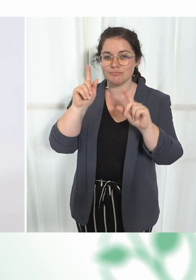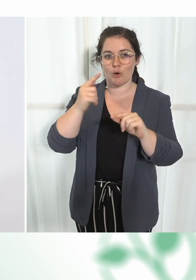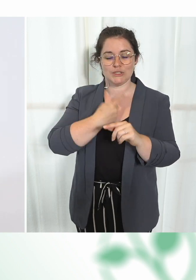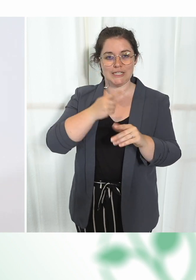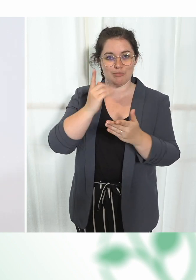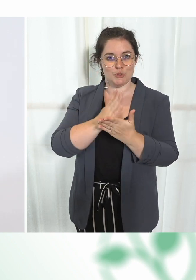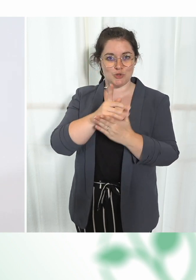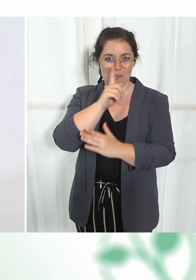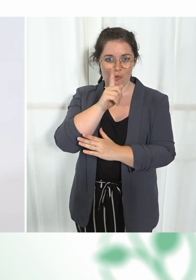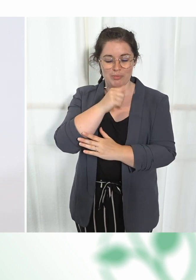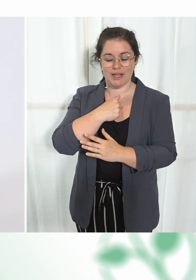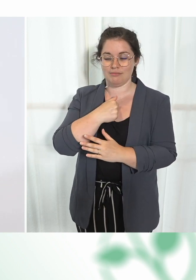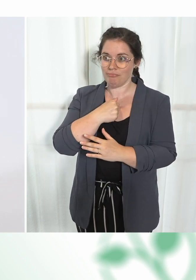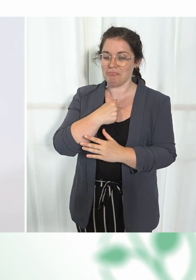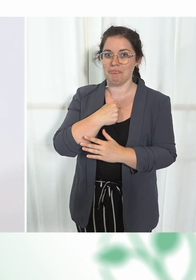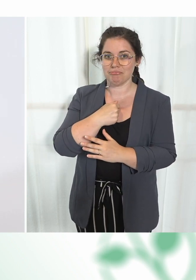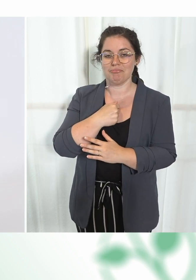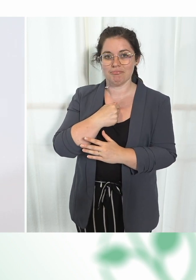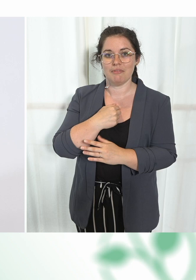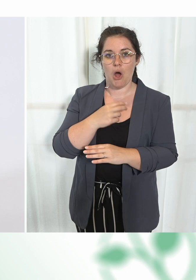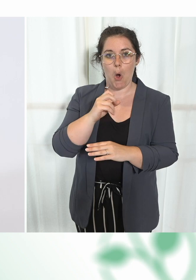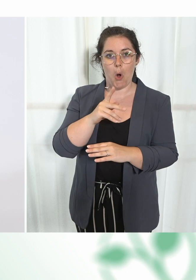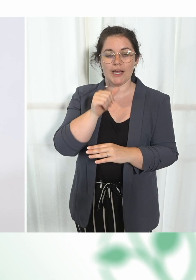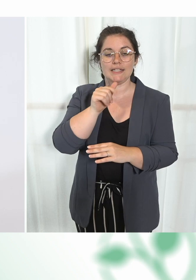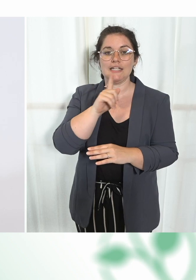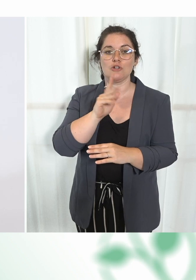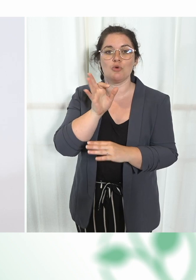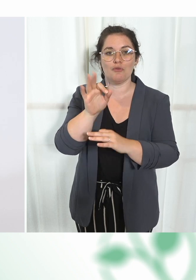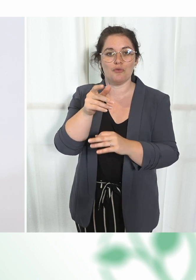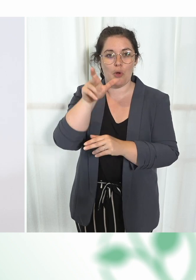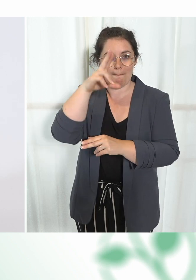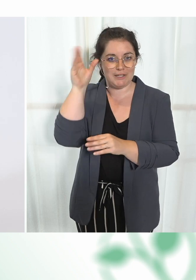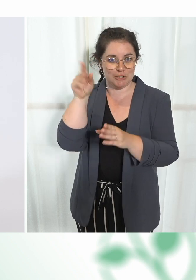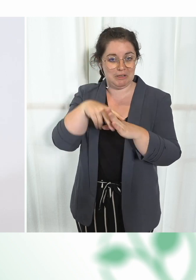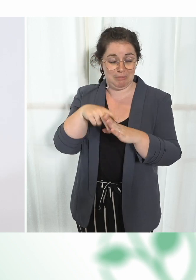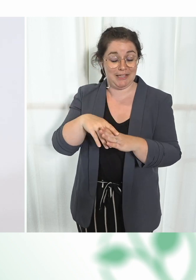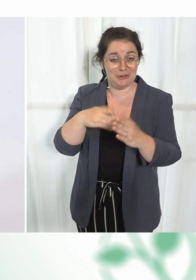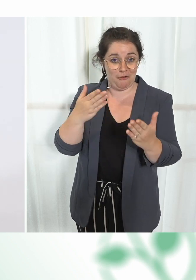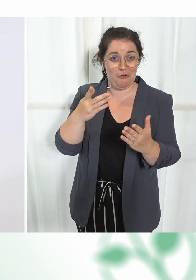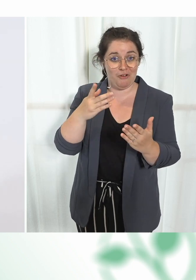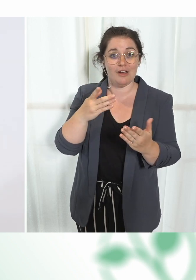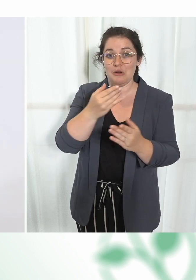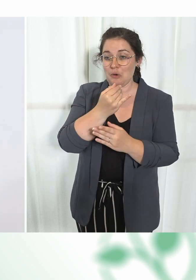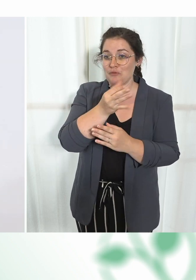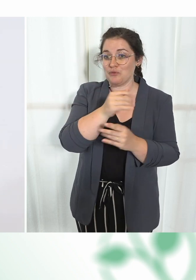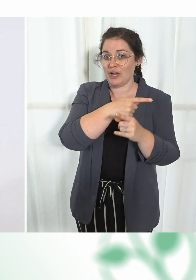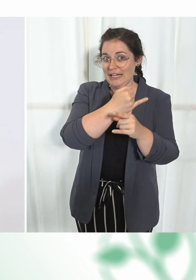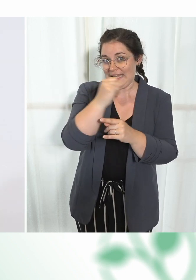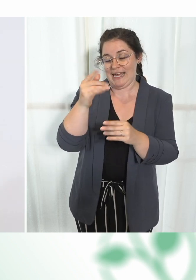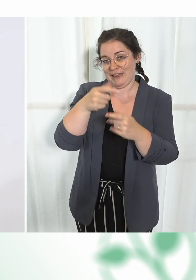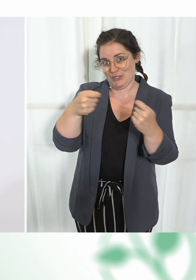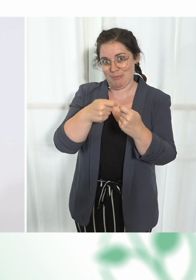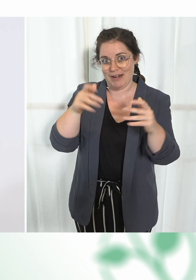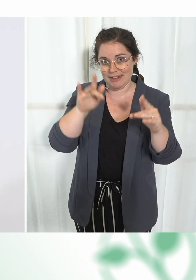habe, wo ich mir gedacht habe, Marek, das ist nicht nur für Menschen mit Behinderung was, das ist auf jeden Fall für jeden spannend. Und wir schauen